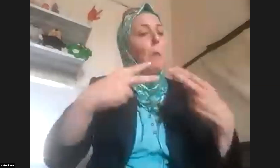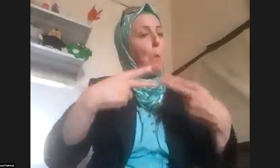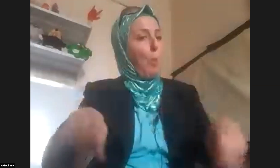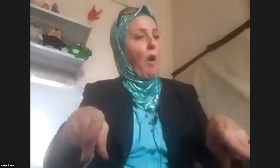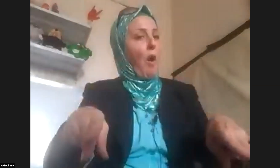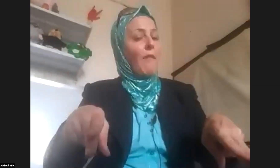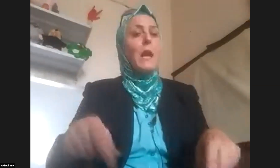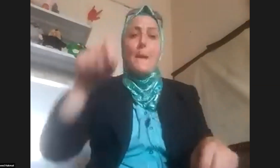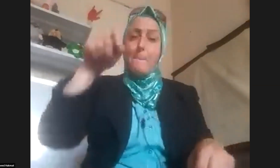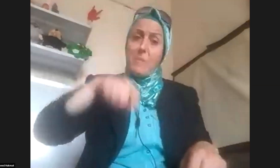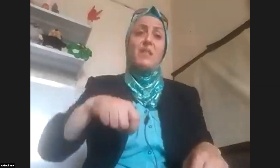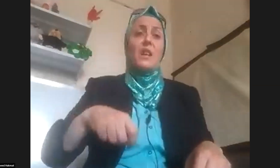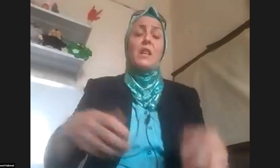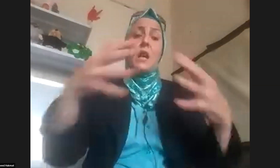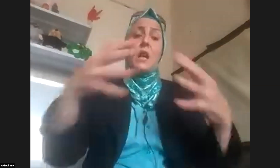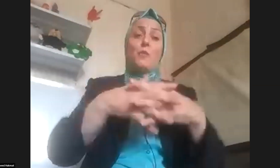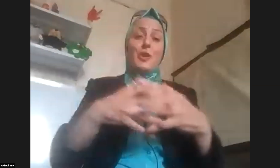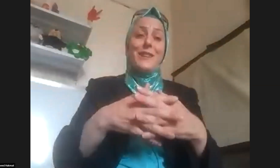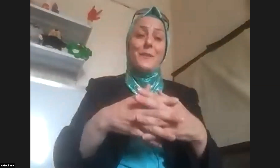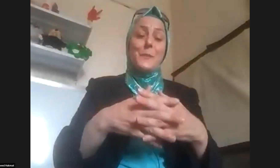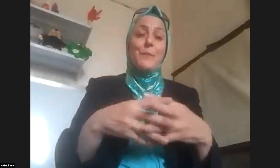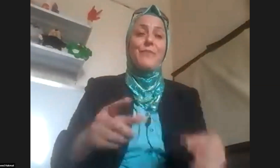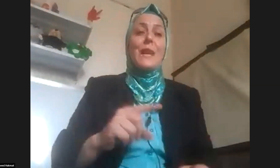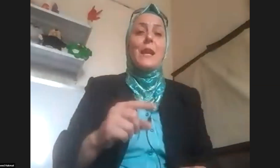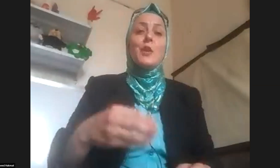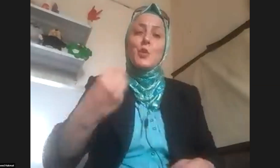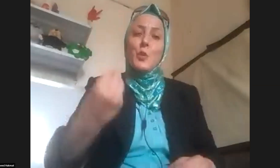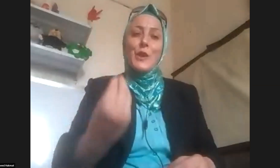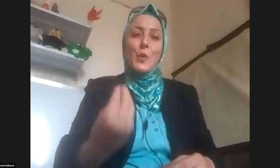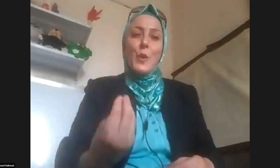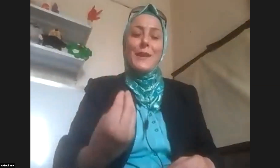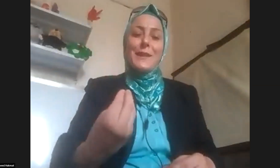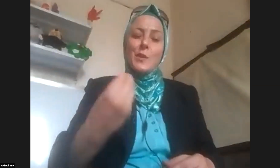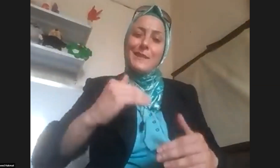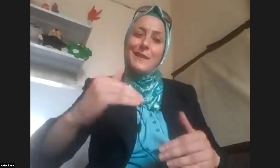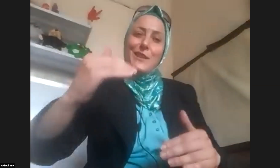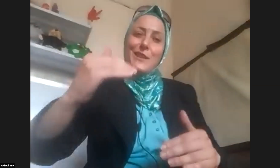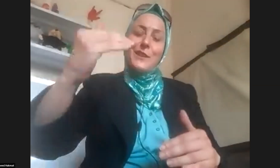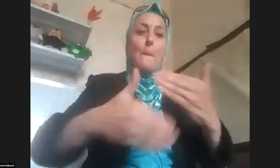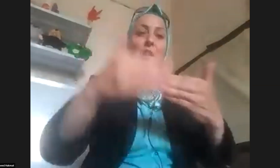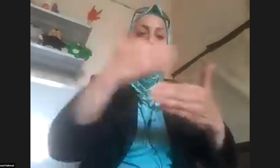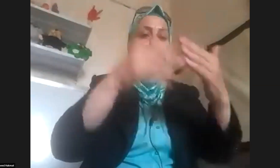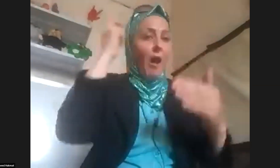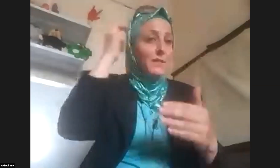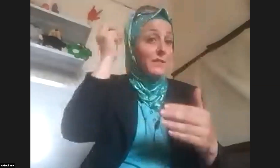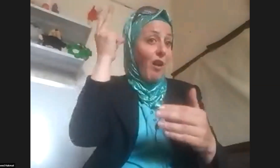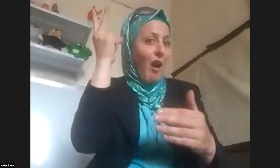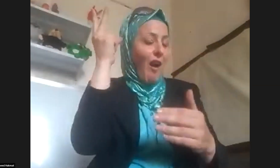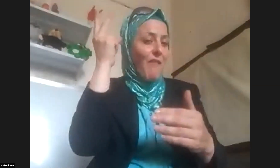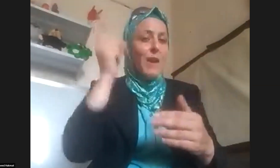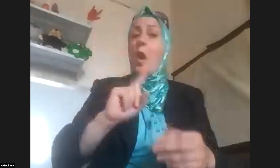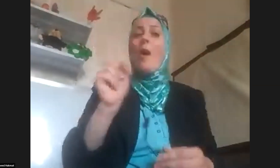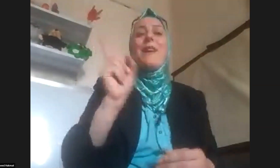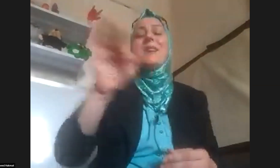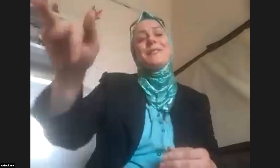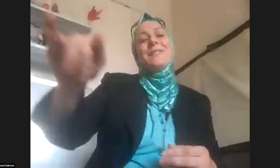لم سيكون تدريجيا، سيكون ببناء هذه الثقافة، وإلا لن يأتي بنتيجة، لن